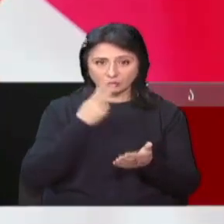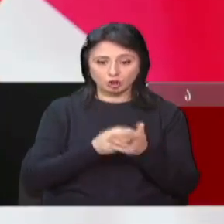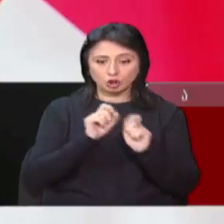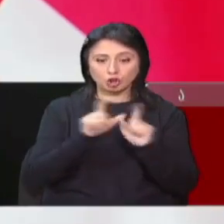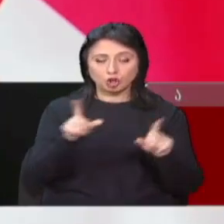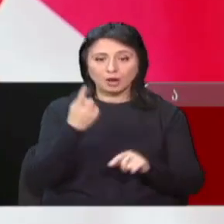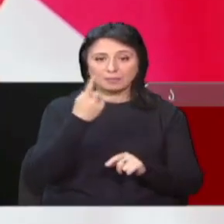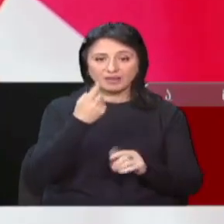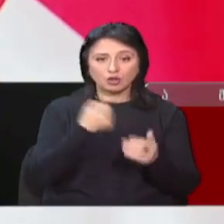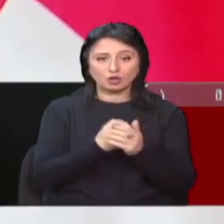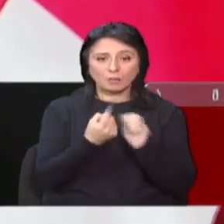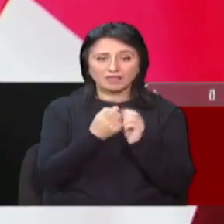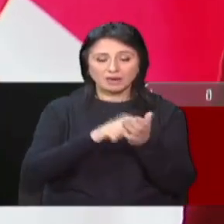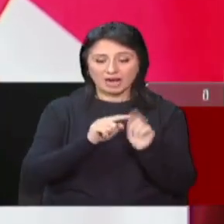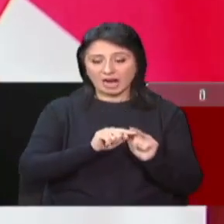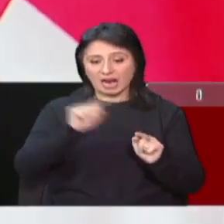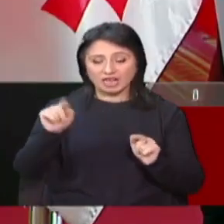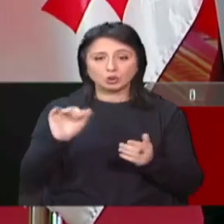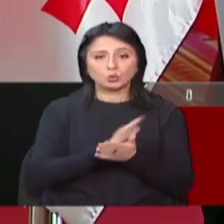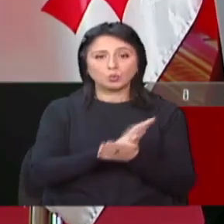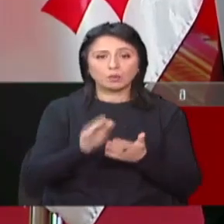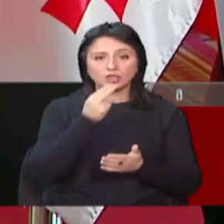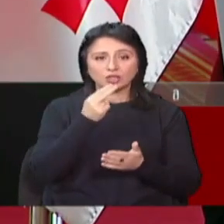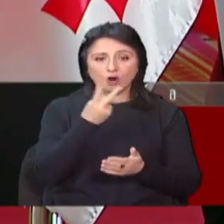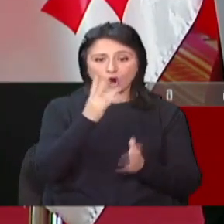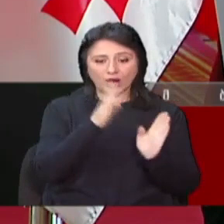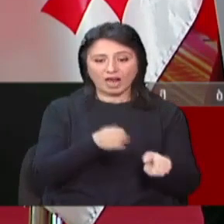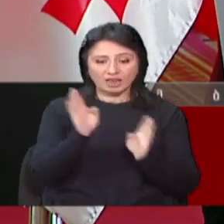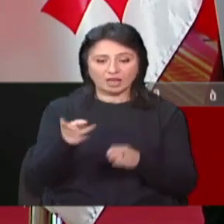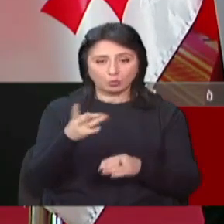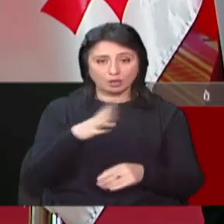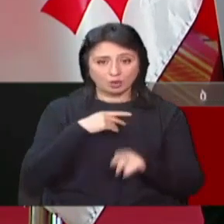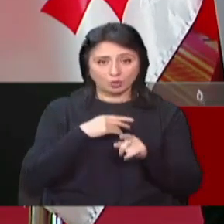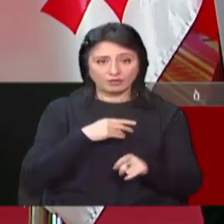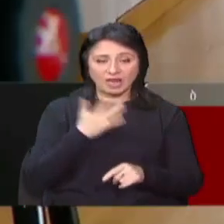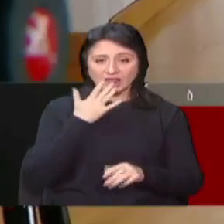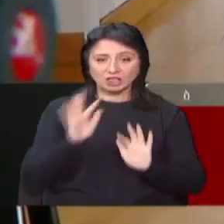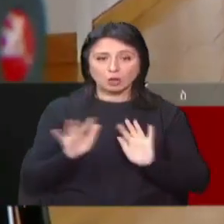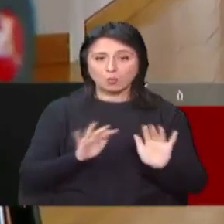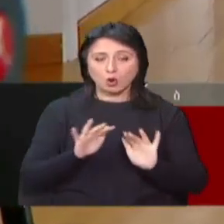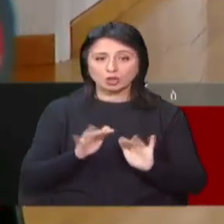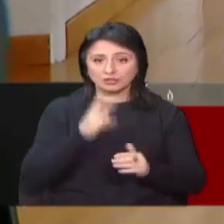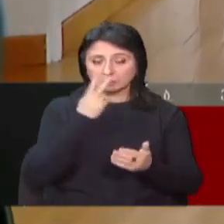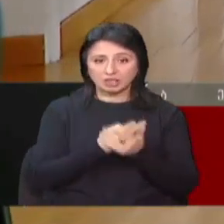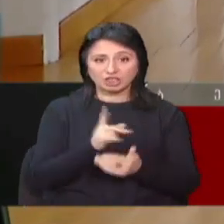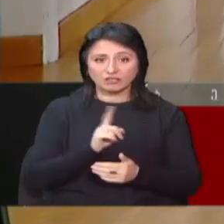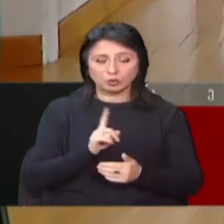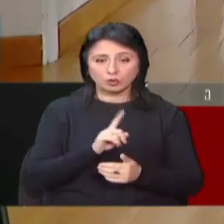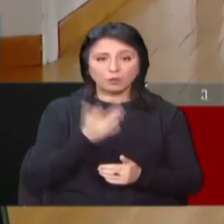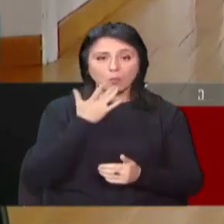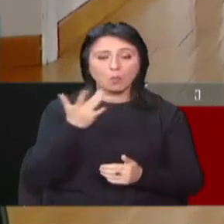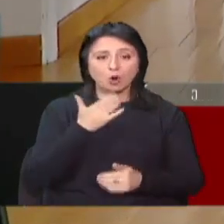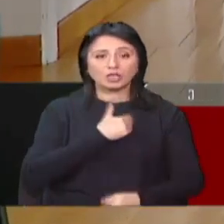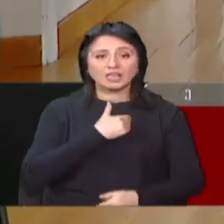სკოლებში პირველიდან მე-11 კლასამდე უფასო კვება ორ ეტაპად უნდა განხორციელდეს. ნაციონალურ მოძრაობაში მიიჩნევენ, რომ